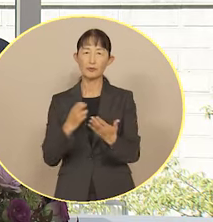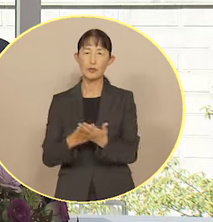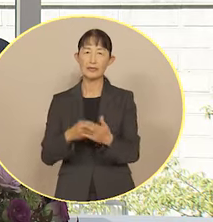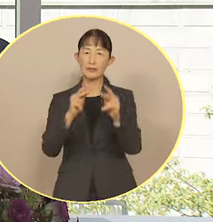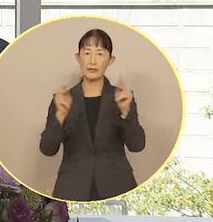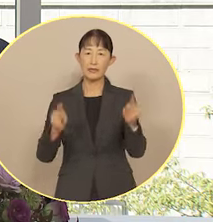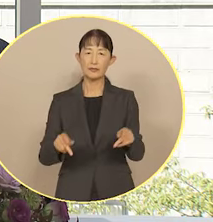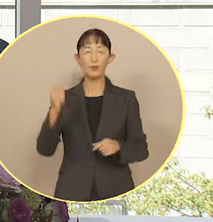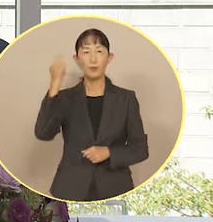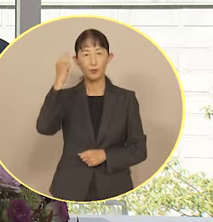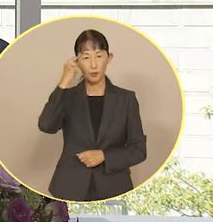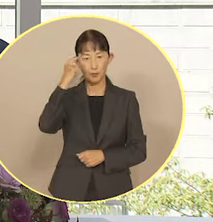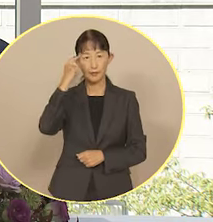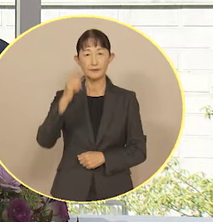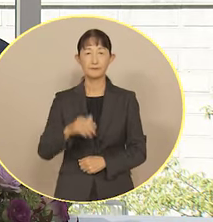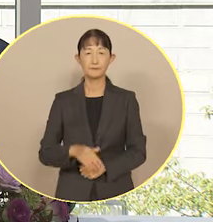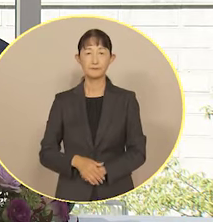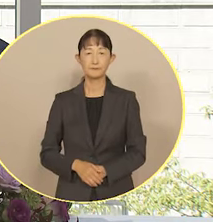ており